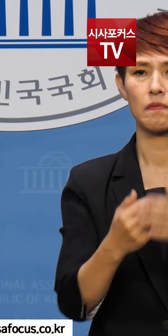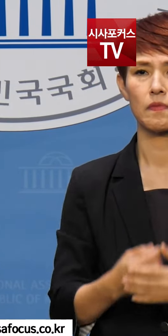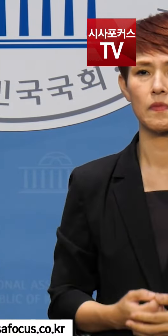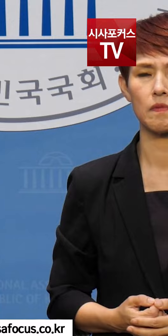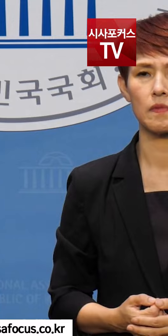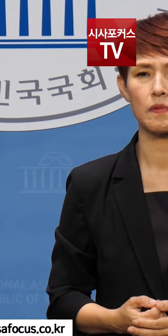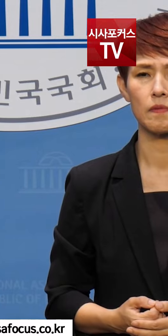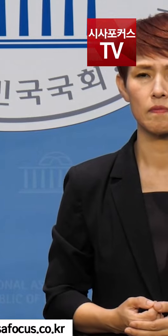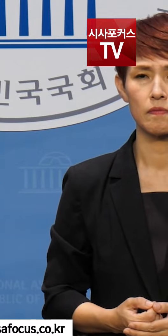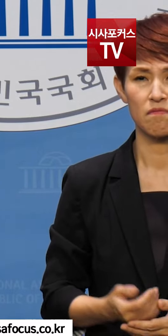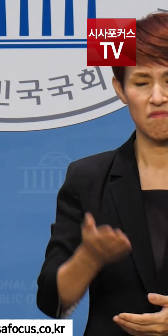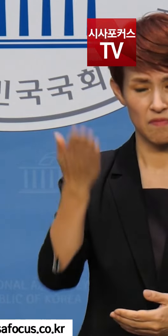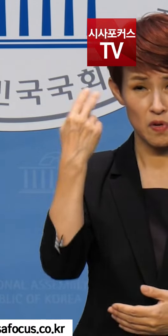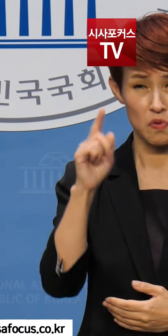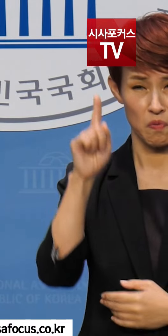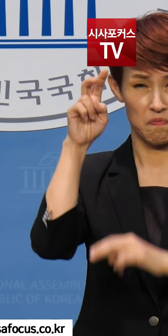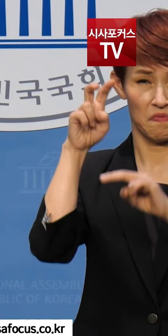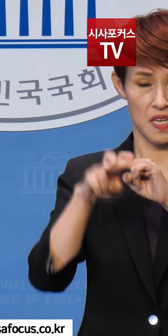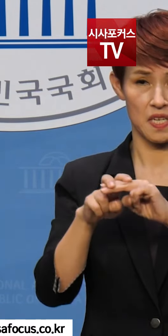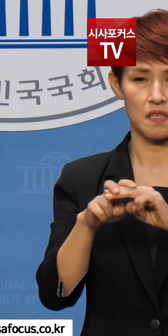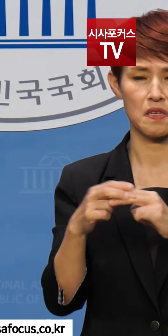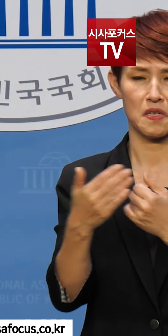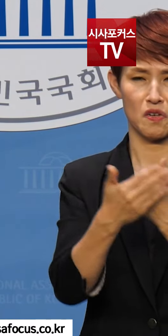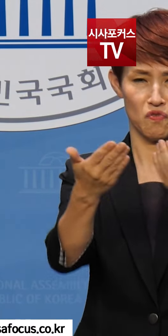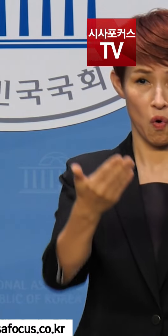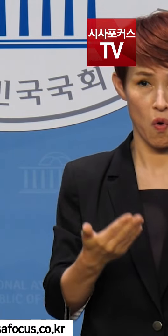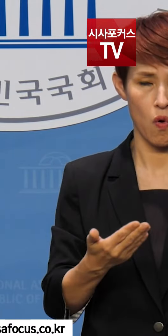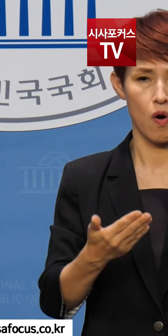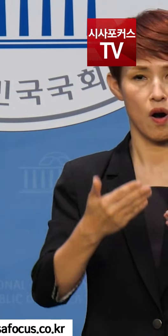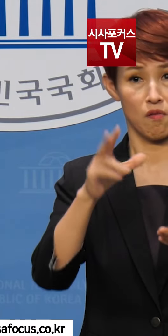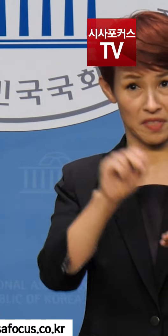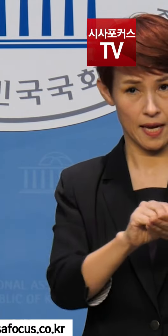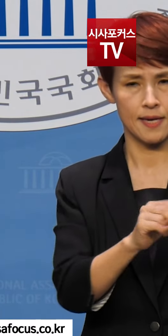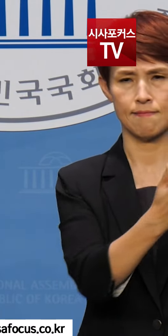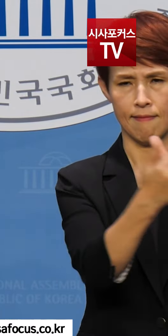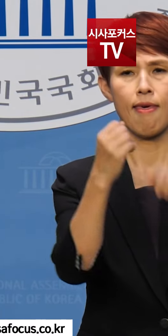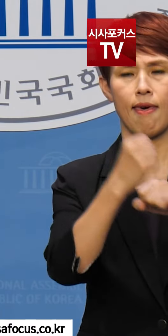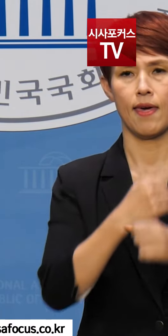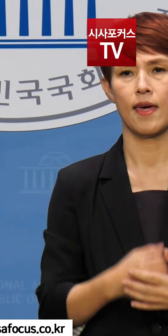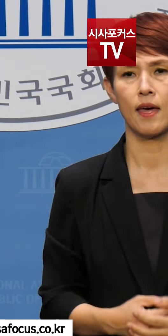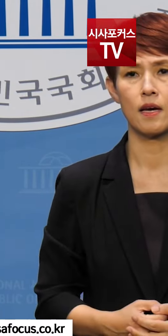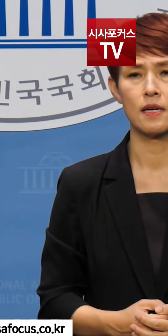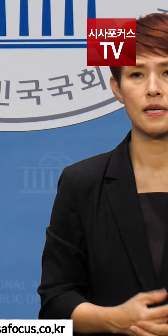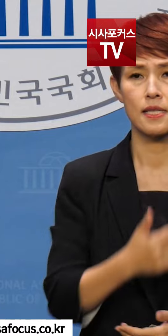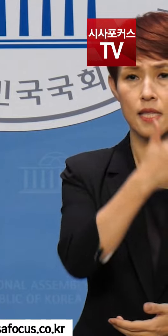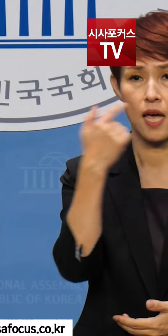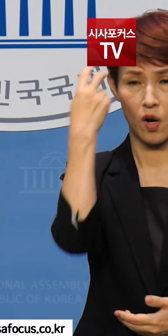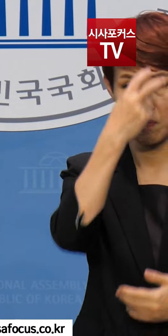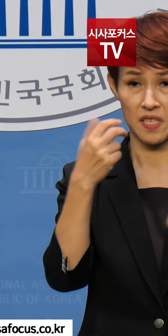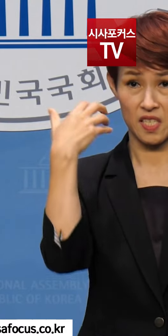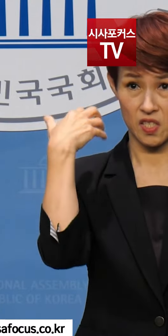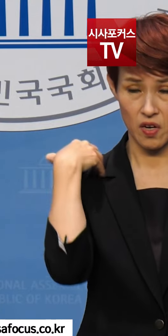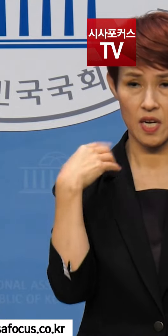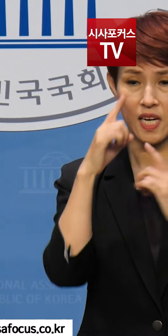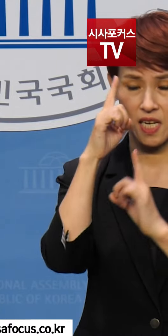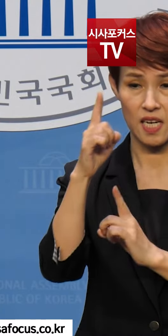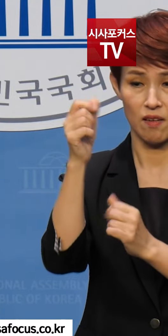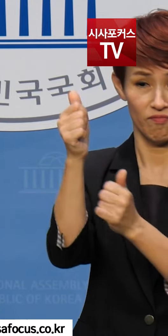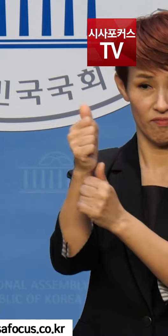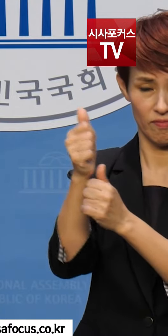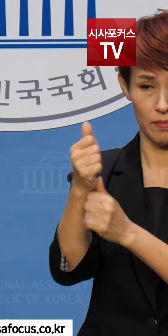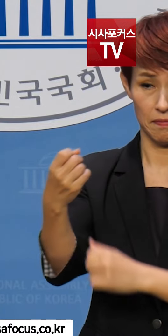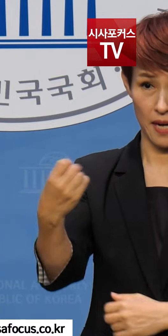비리의 폐단까지 줄일 수 있도록 대책을 마련하겠습니다. 한편 대검찰청이 이화영 전 부지사의